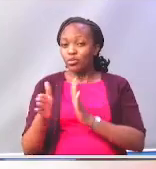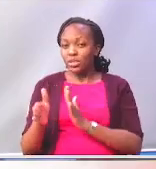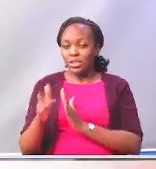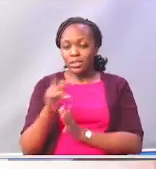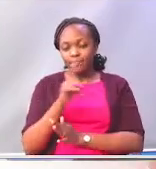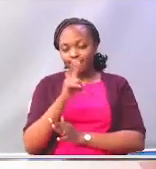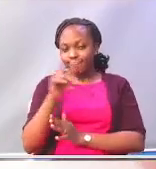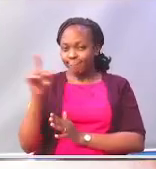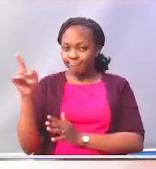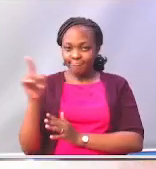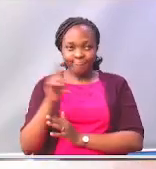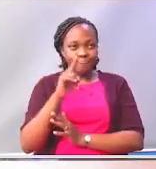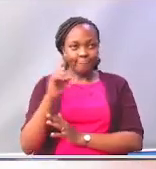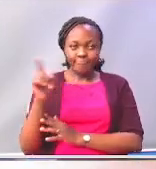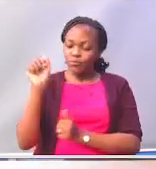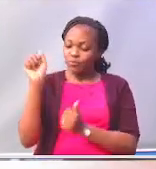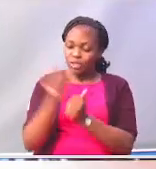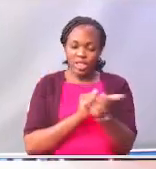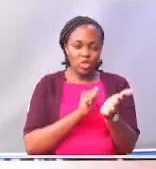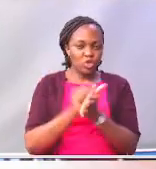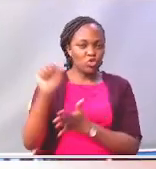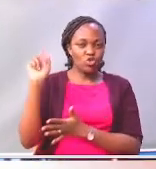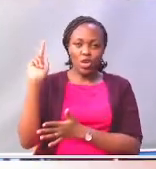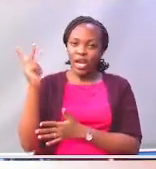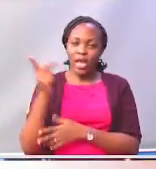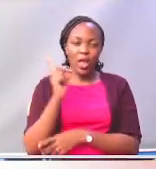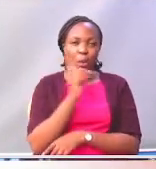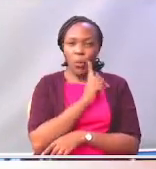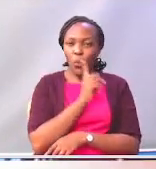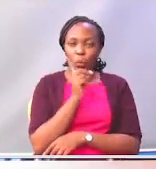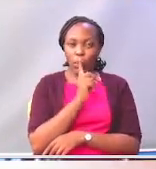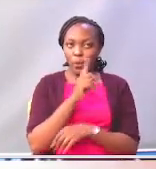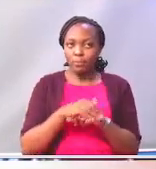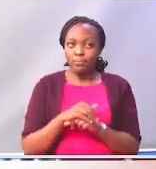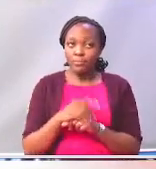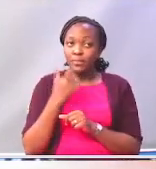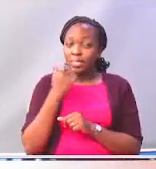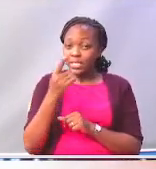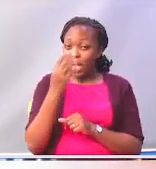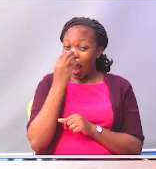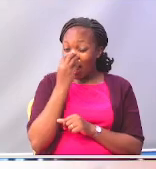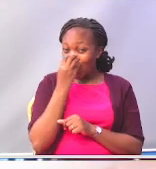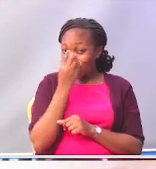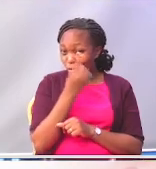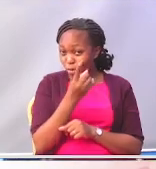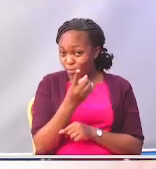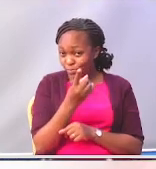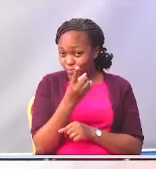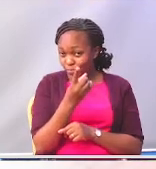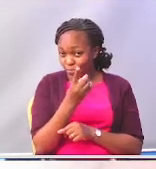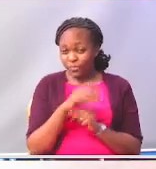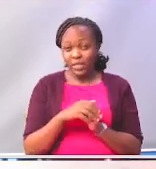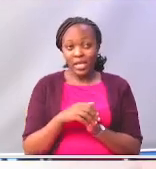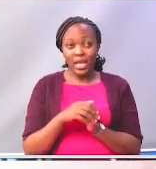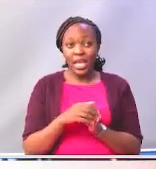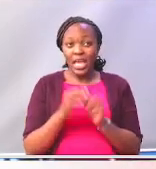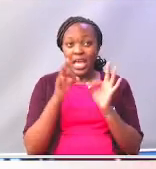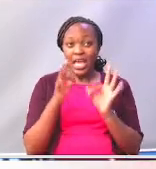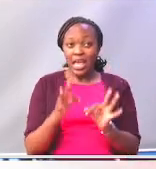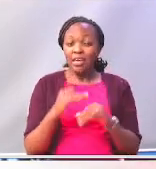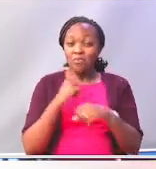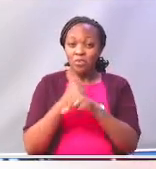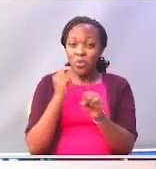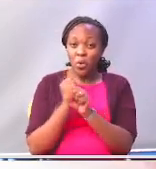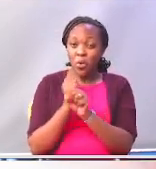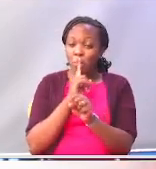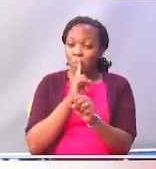mutakuwa mumemaliza taifa la Kenya. William Ruto, let me tell you, wewe hata ukieka ahadi nyumbani kwako